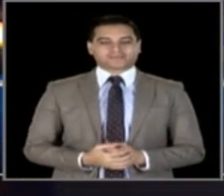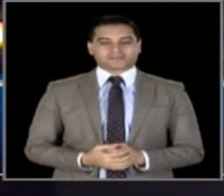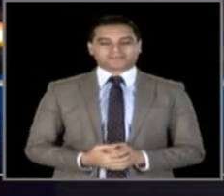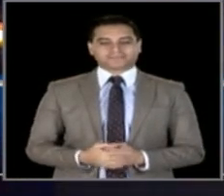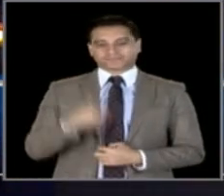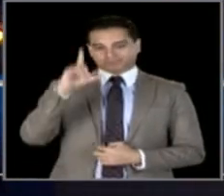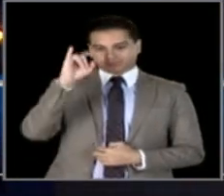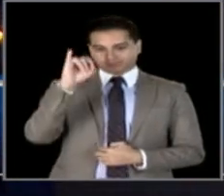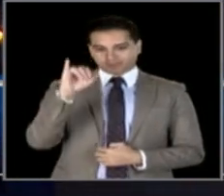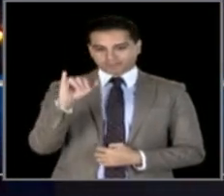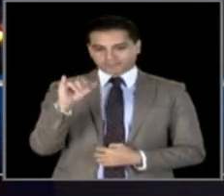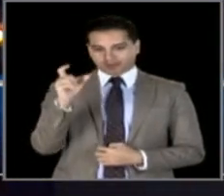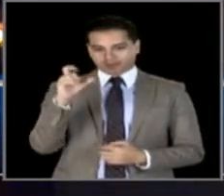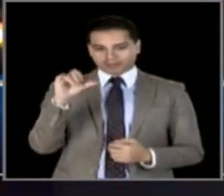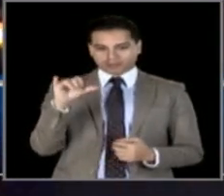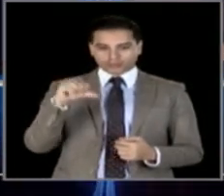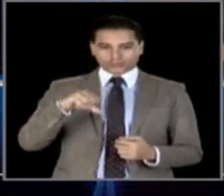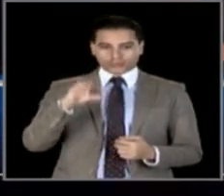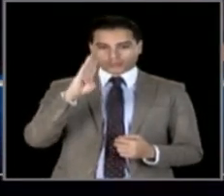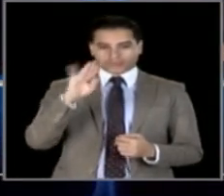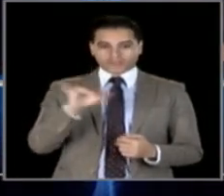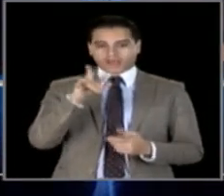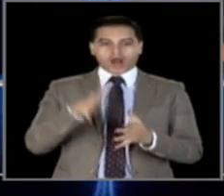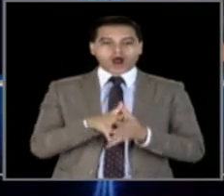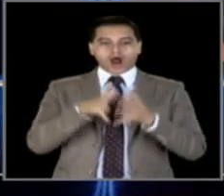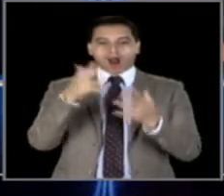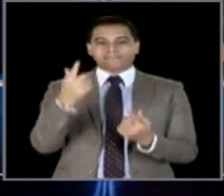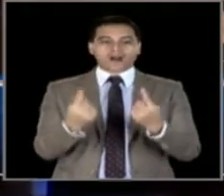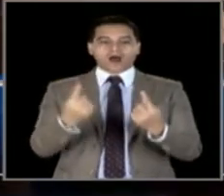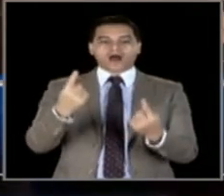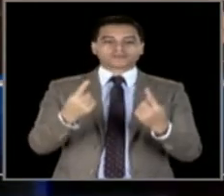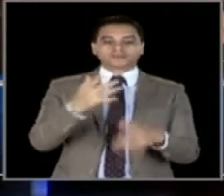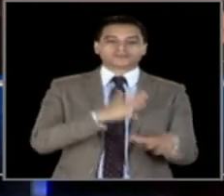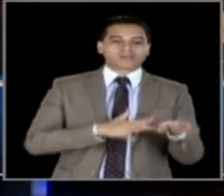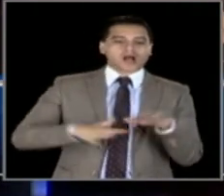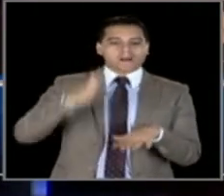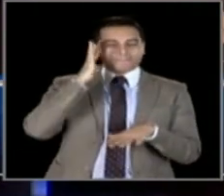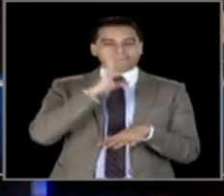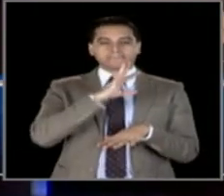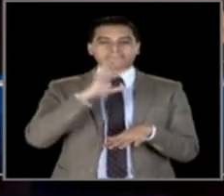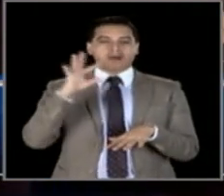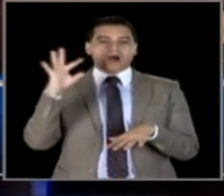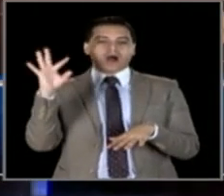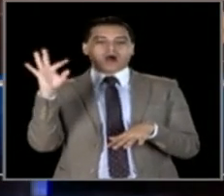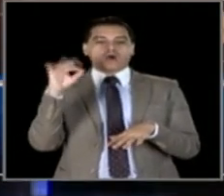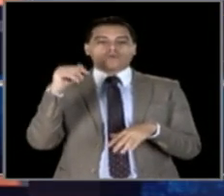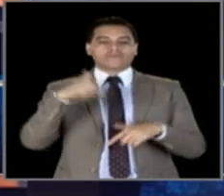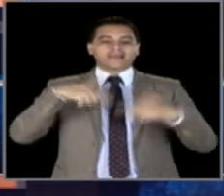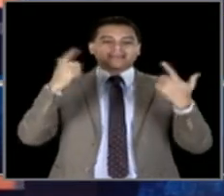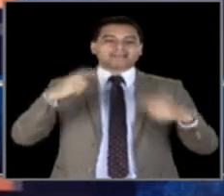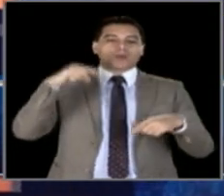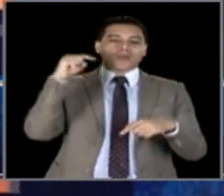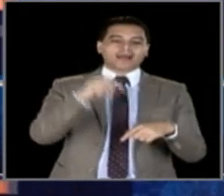دمنياكي هي اكبر حديقه وطنيه باحدى الدول الاسكندنافيه، فما هي؟